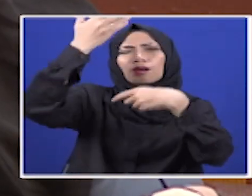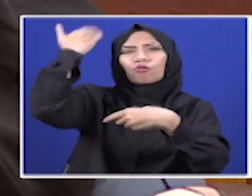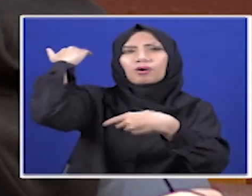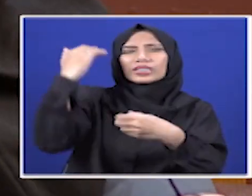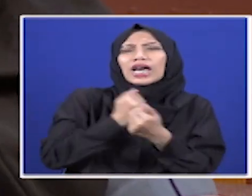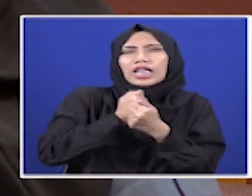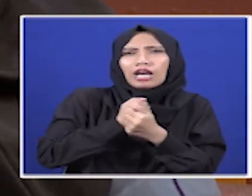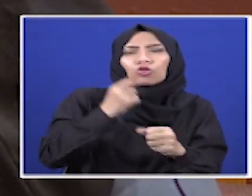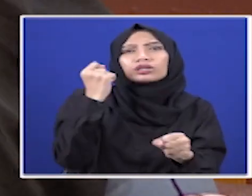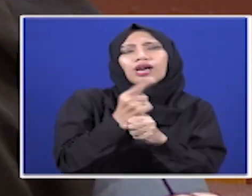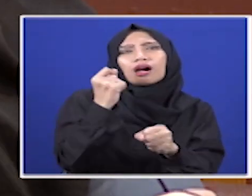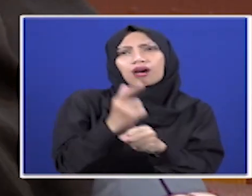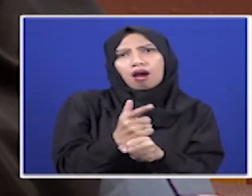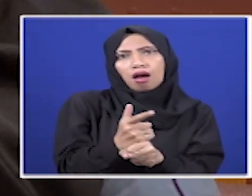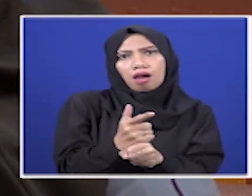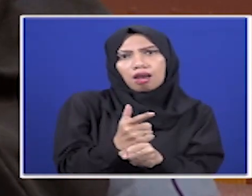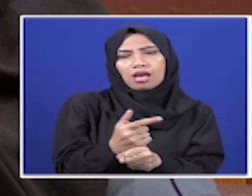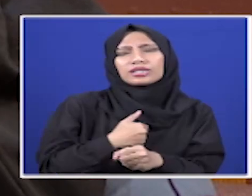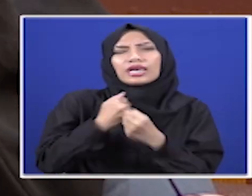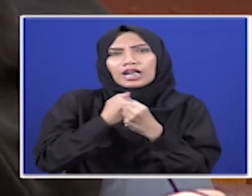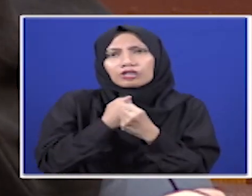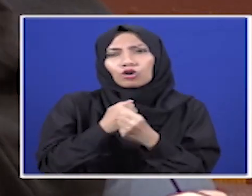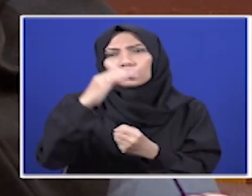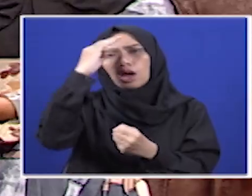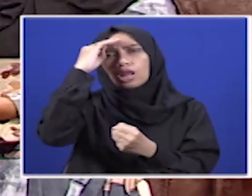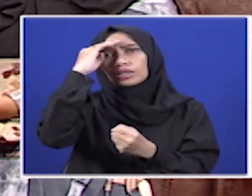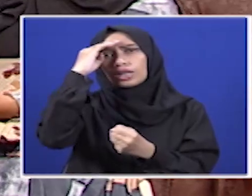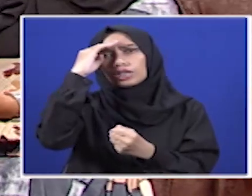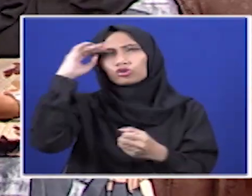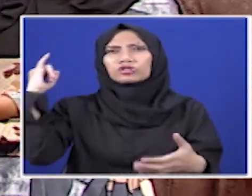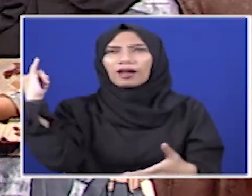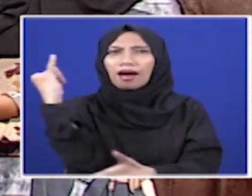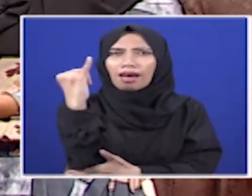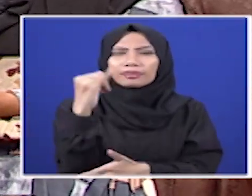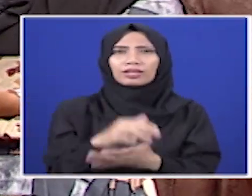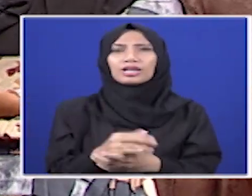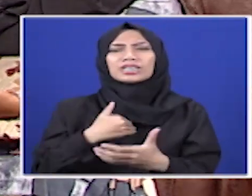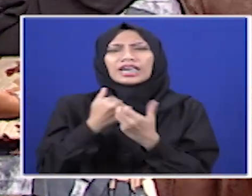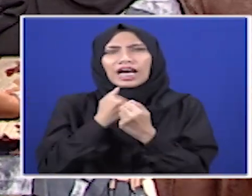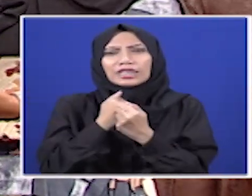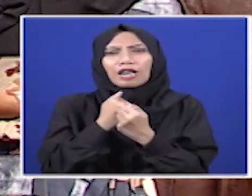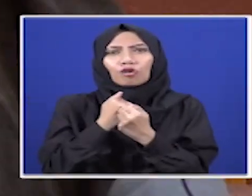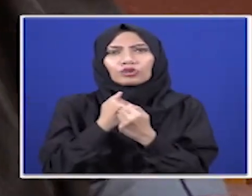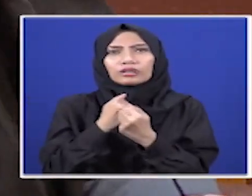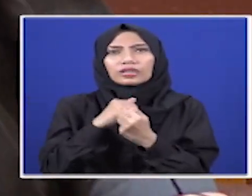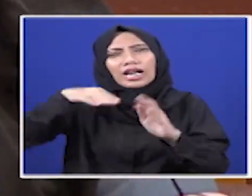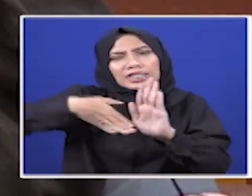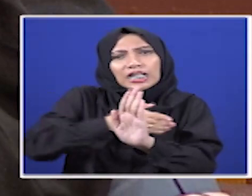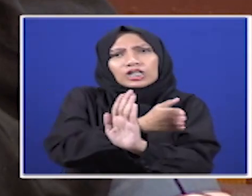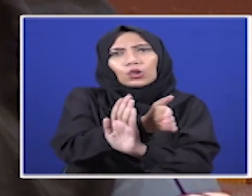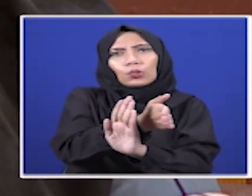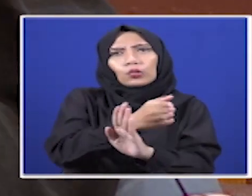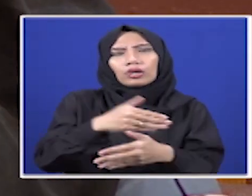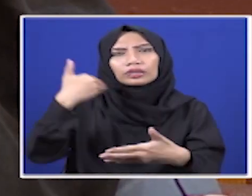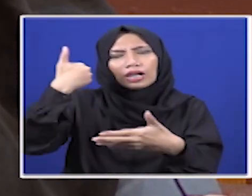saya takut saya cuma dimanfaatin aja saya takut ditinggalin lagi saya takut dikhianati lagi